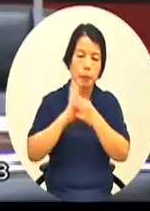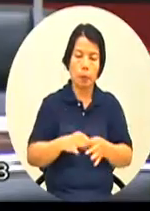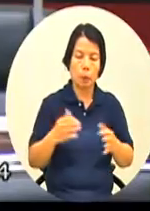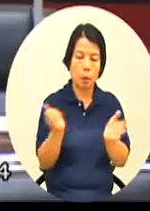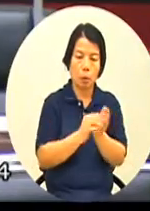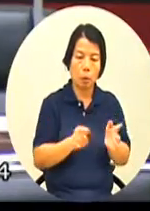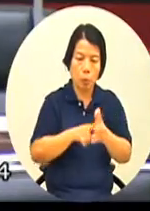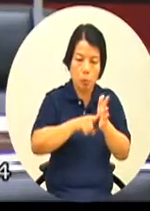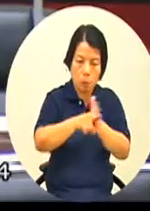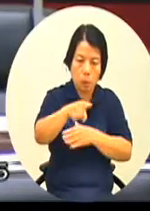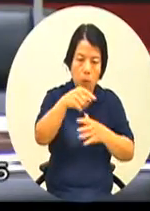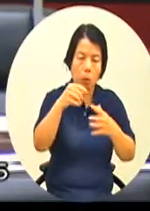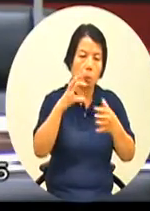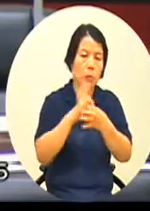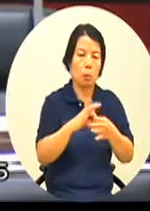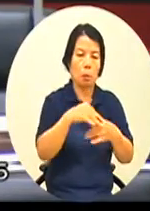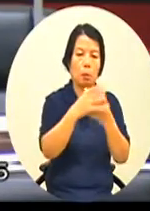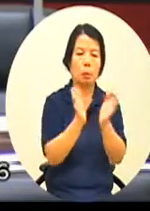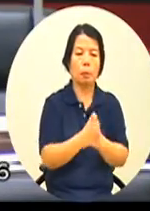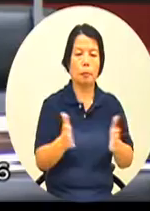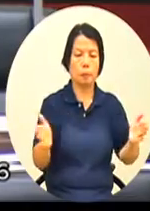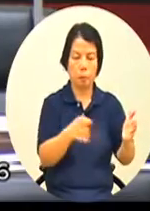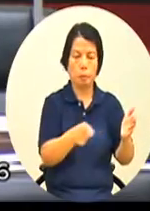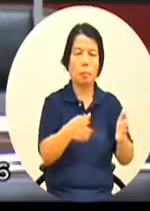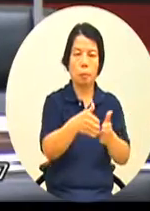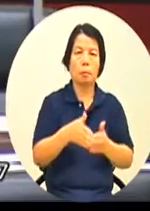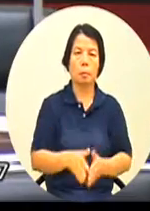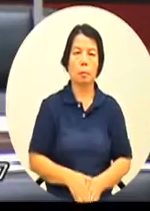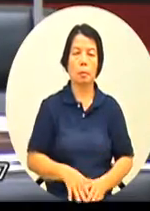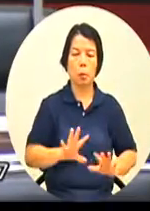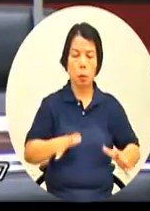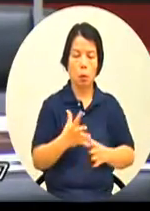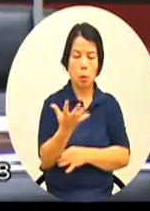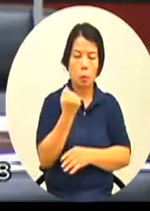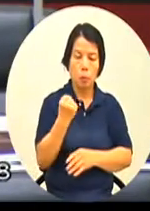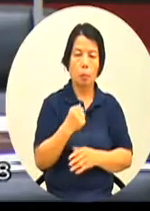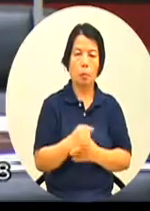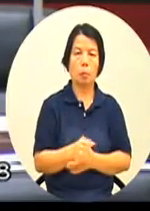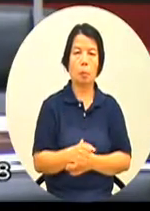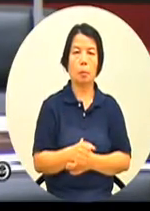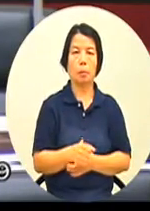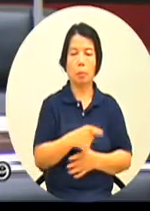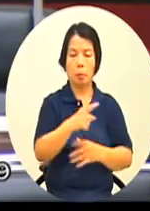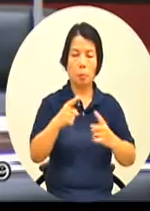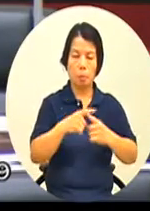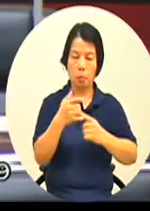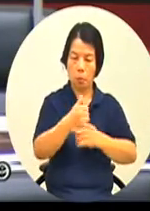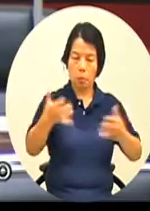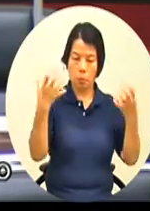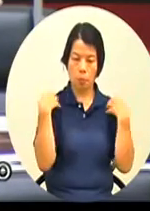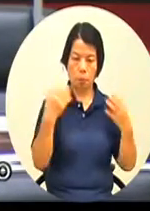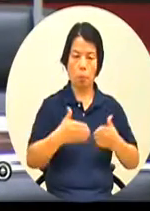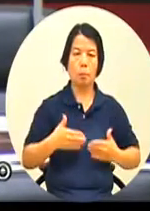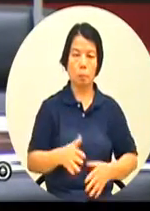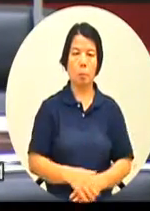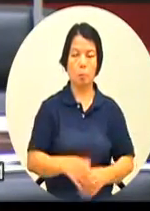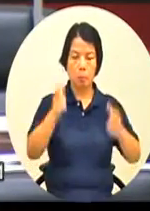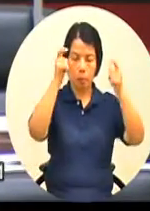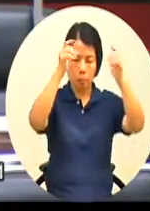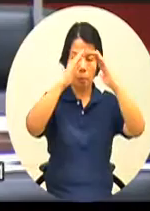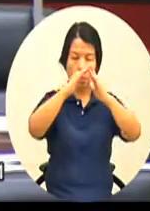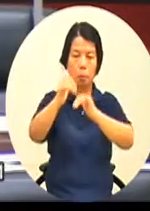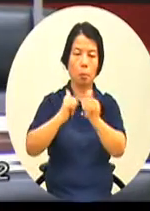主政治就讲的就是权责相符，有权力的人就要负责。比如说高雄市